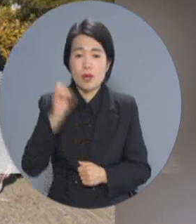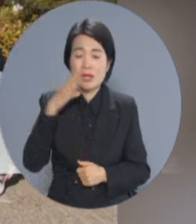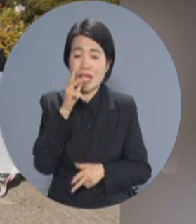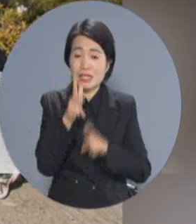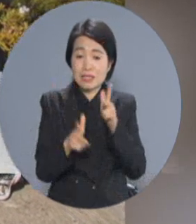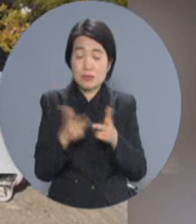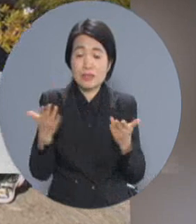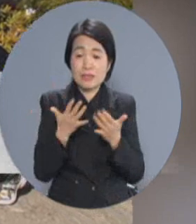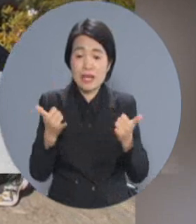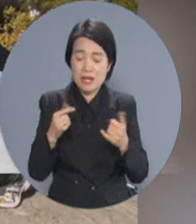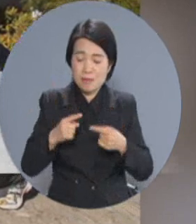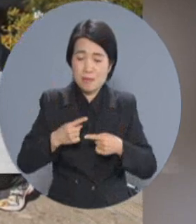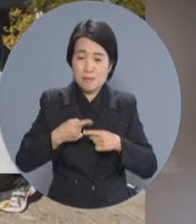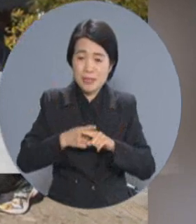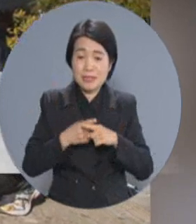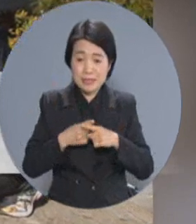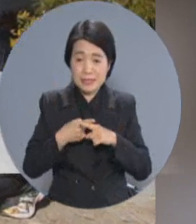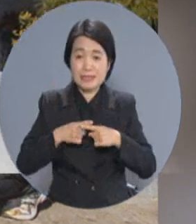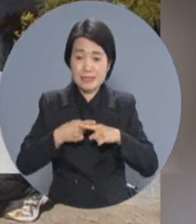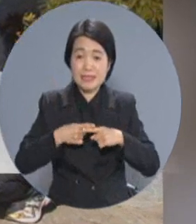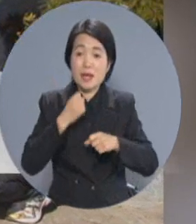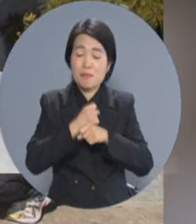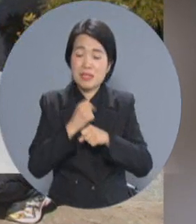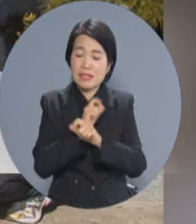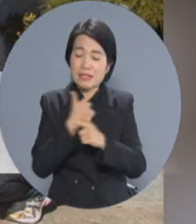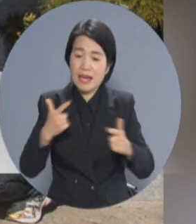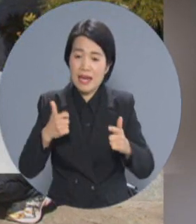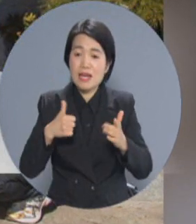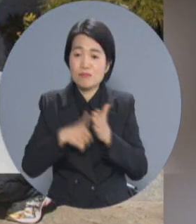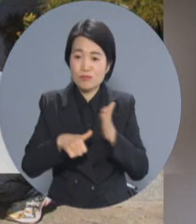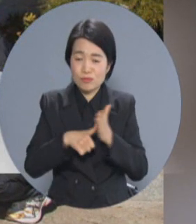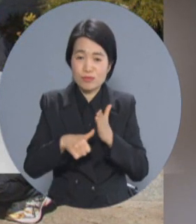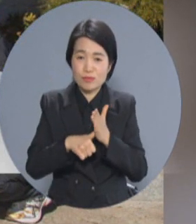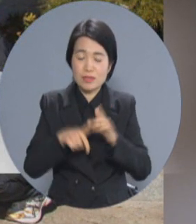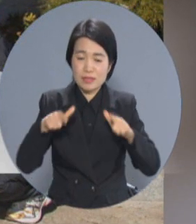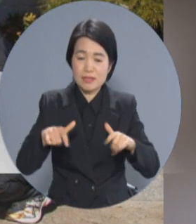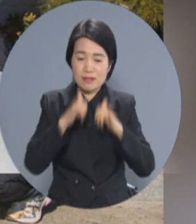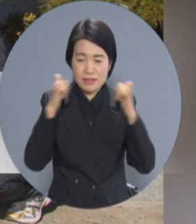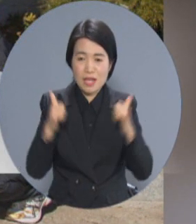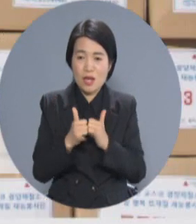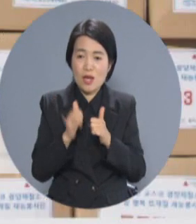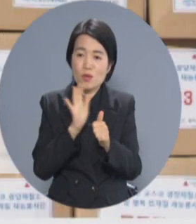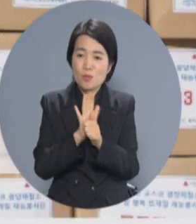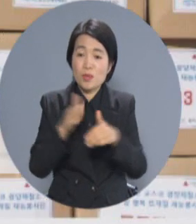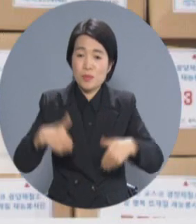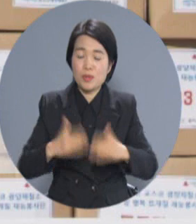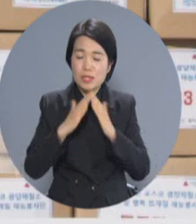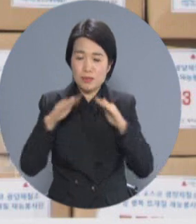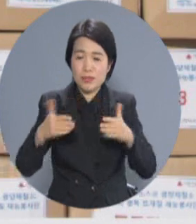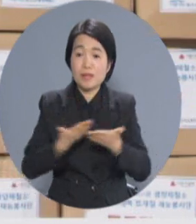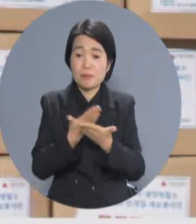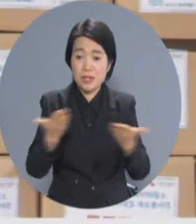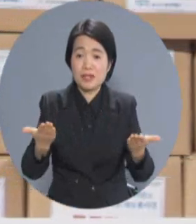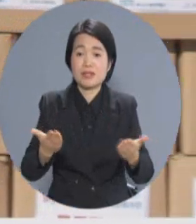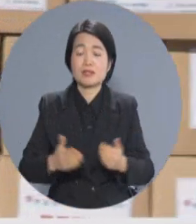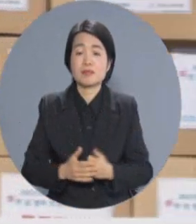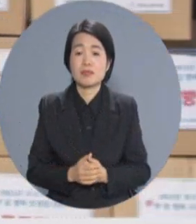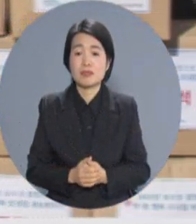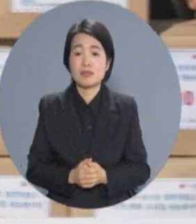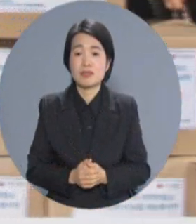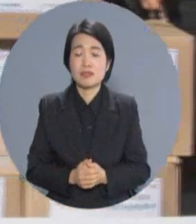광양제철소 직원들이 한땀한땀 손수 뜨개질에 만든 각종 생활용품을 지역사회에 도우미 필요한 이웃들에게 전달했습니다